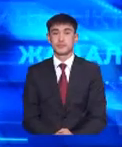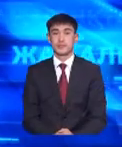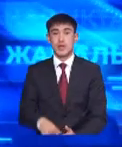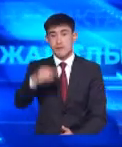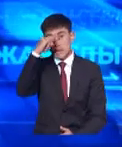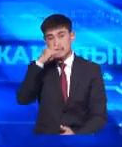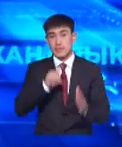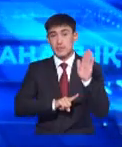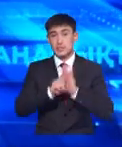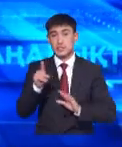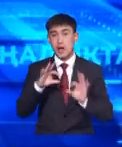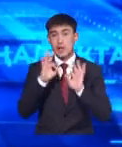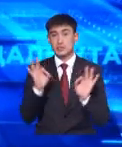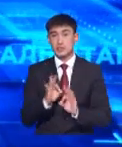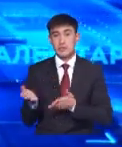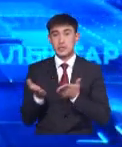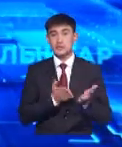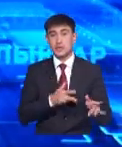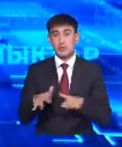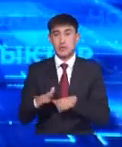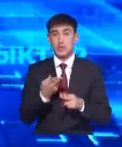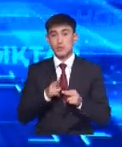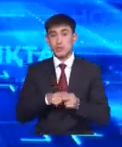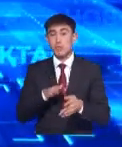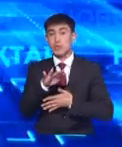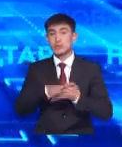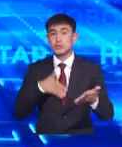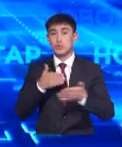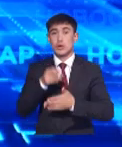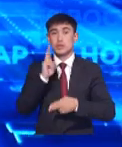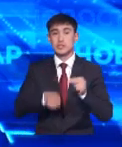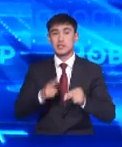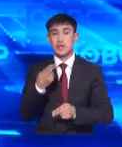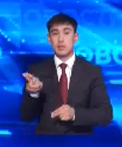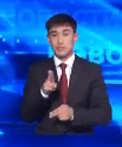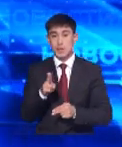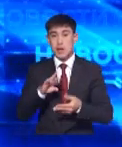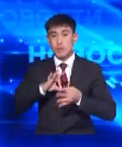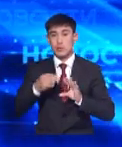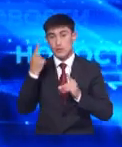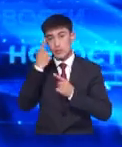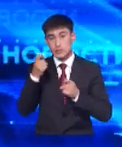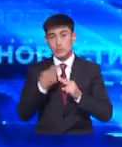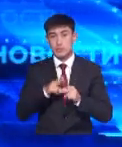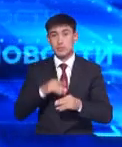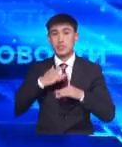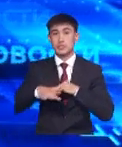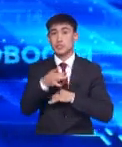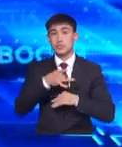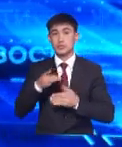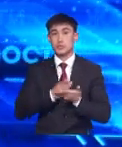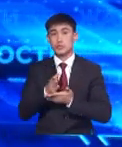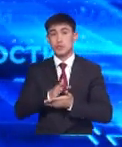В Казахстане стартовала осенняя призывная кампания, которая продлится до конца декабря. С подробной информацией об этом на